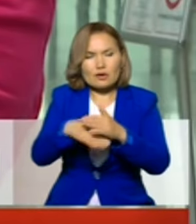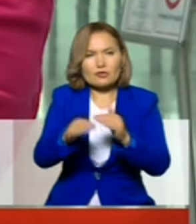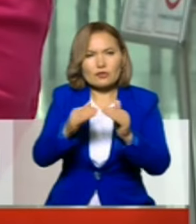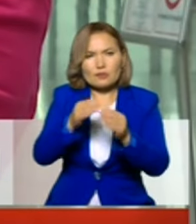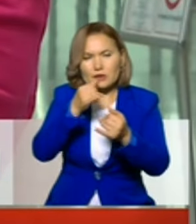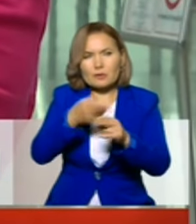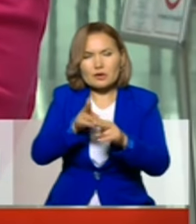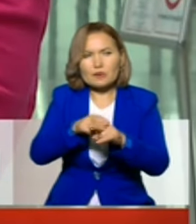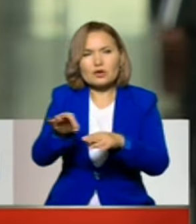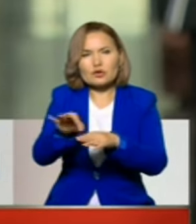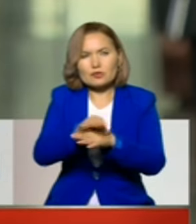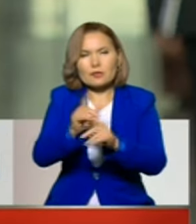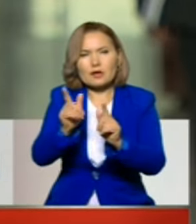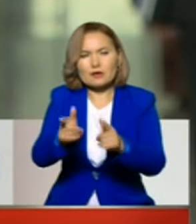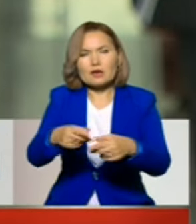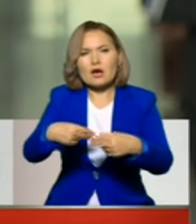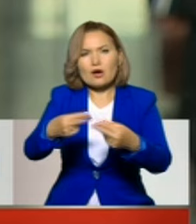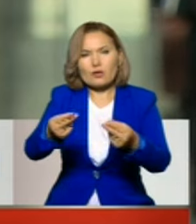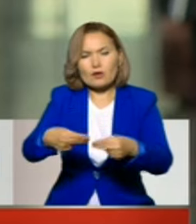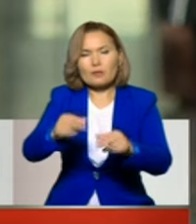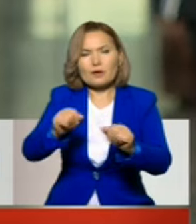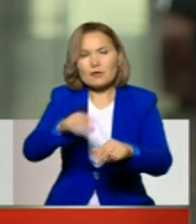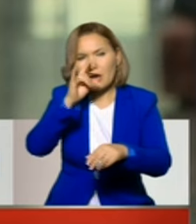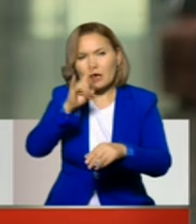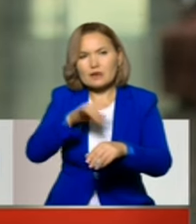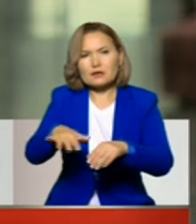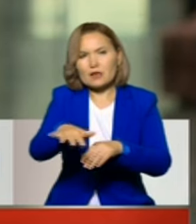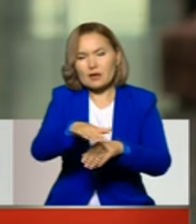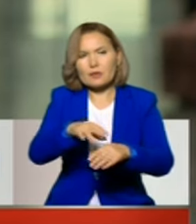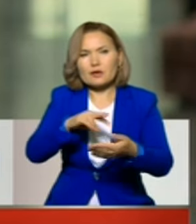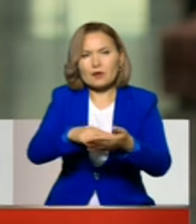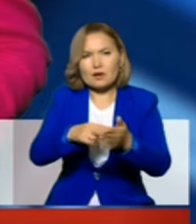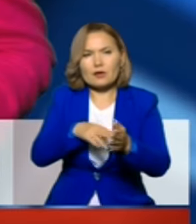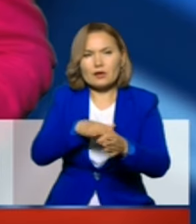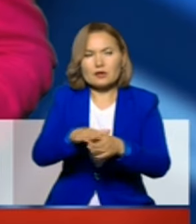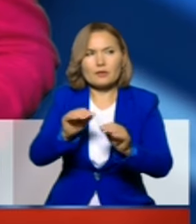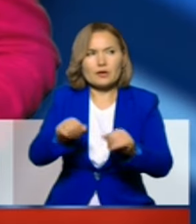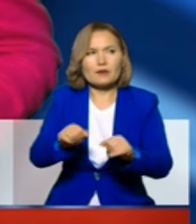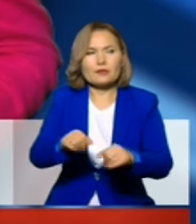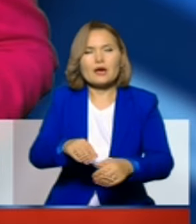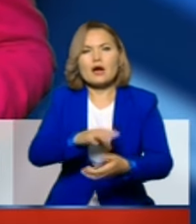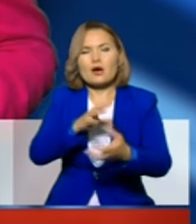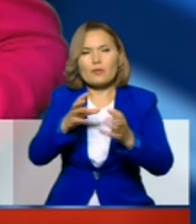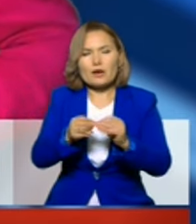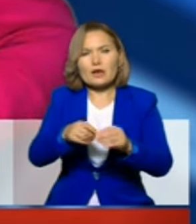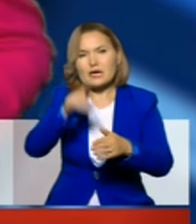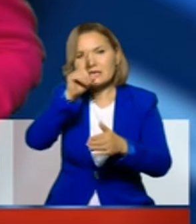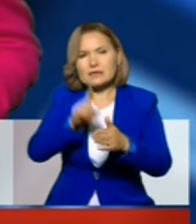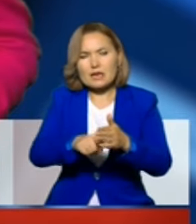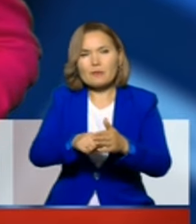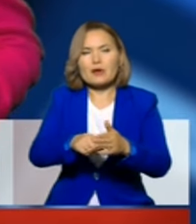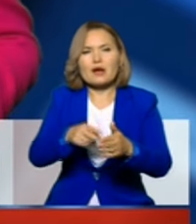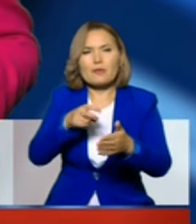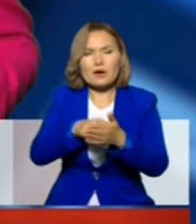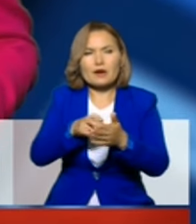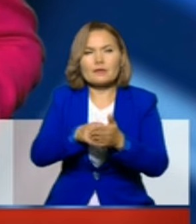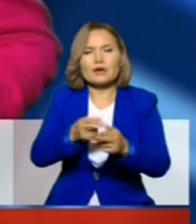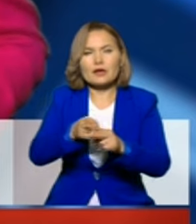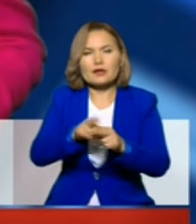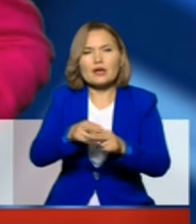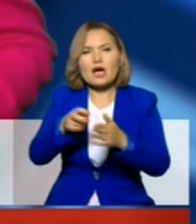етеді. Бұл қызметтер тек Қазақстан аумағында ғана әрекет етіледі. Ескертетін жайт, сенім хат, келісім беру,